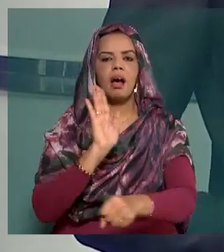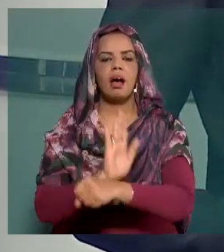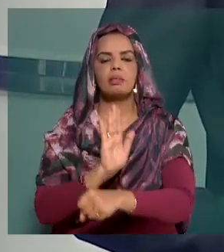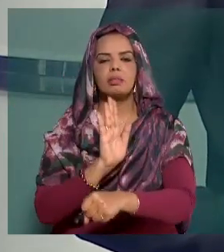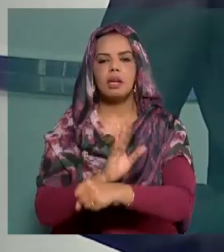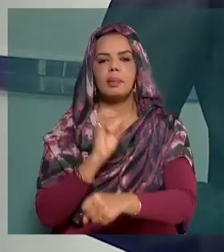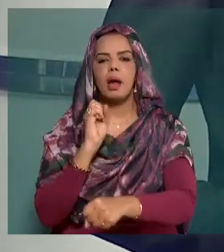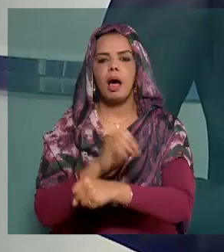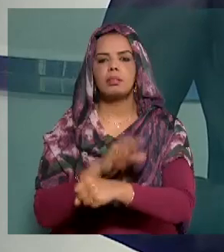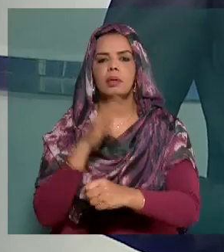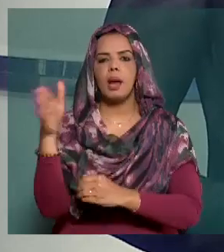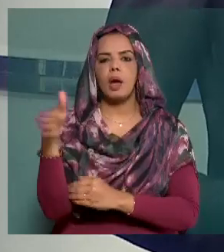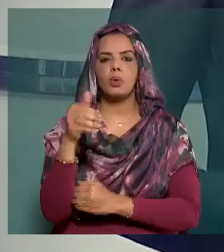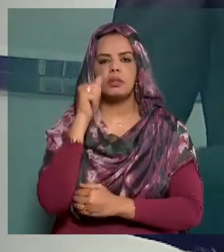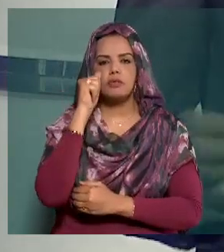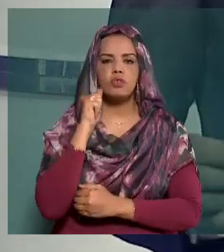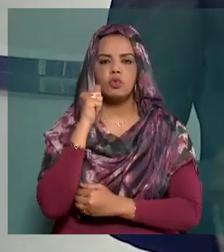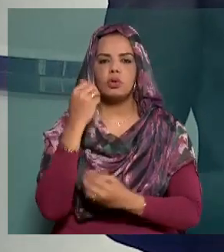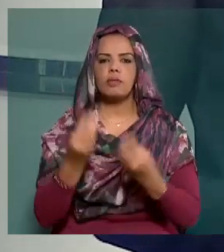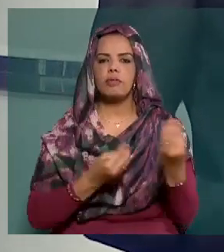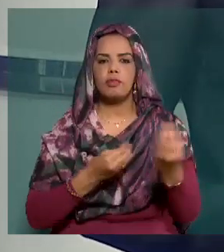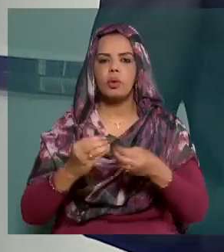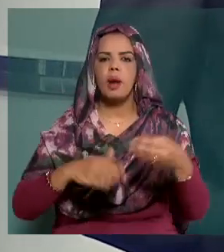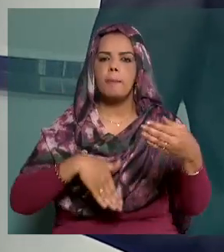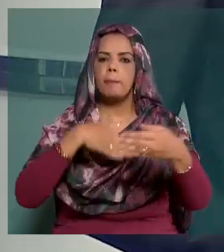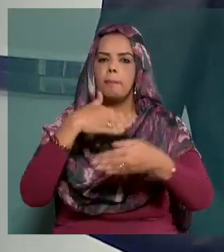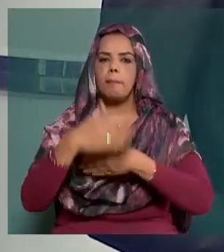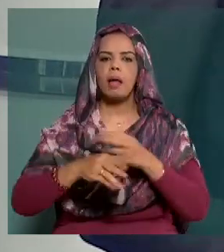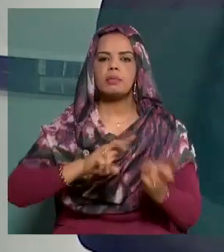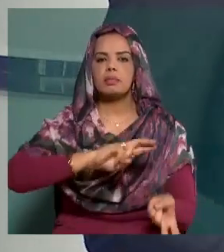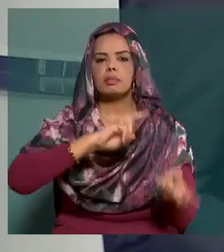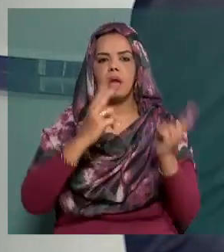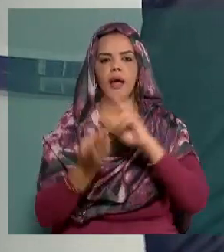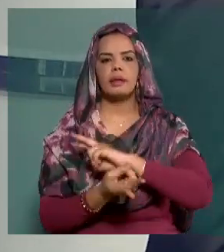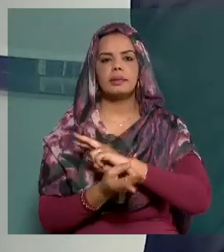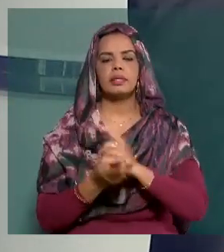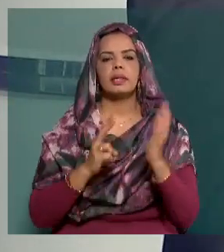المناهج والمحاور في الدراسة عقب تعديل السلم التعليمي.